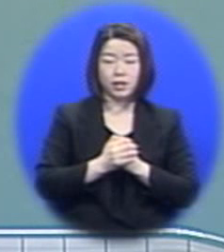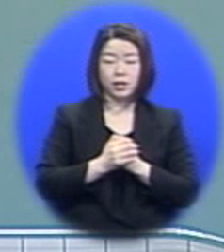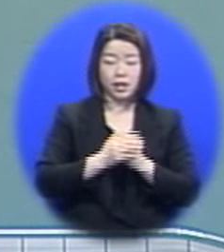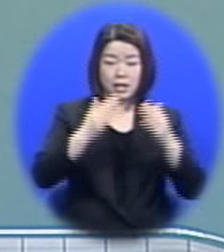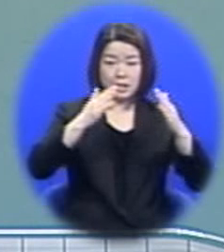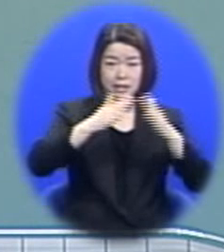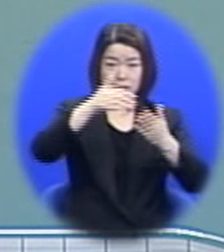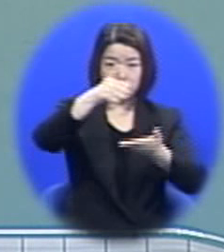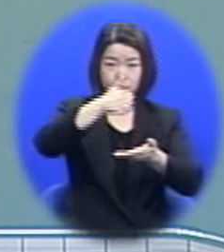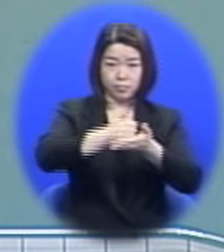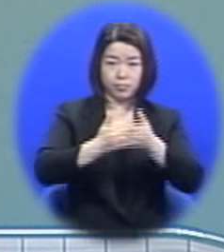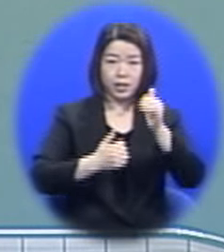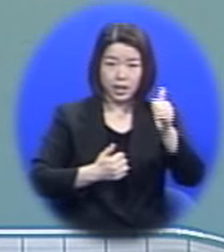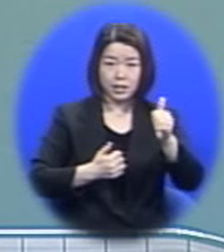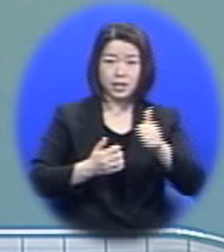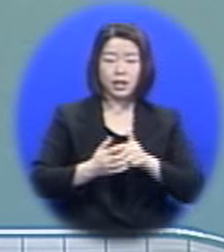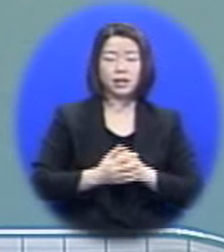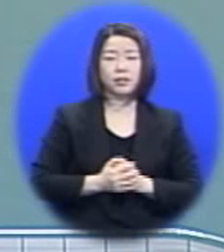가장이잖아요.